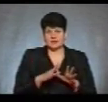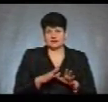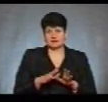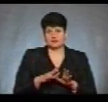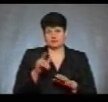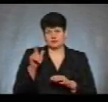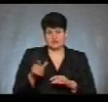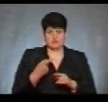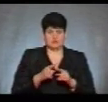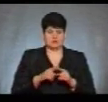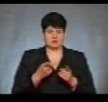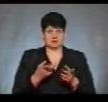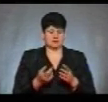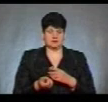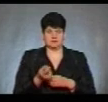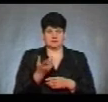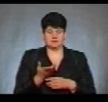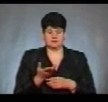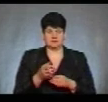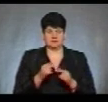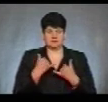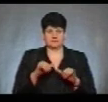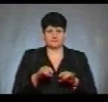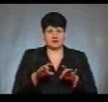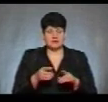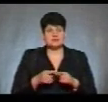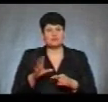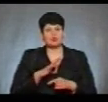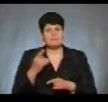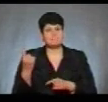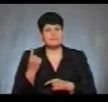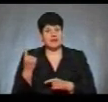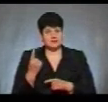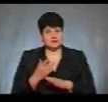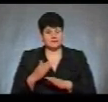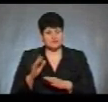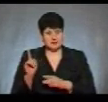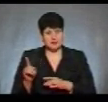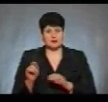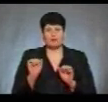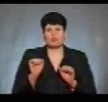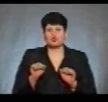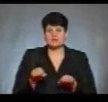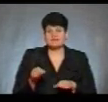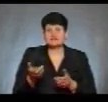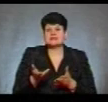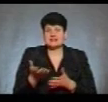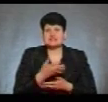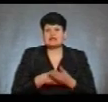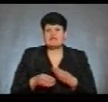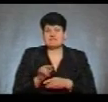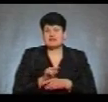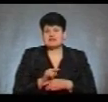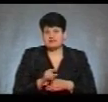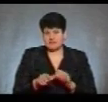і це викликало таке от рішення. Так? Тобто це була така перша ластівочка, можливо, до можливих якихось певних фальсифікацій